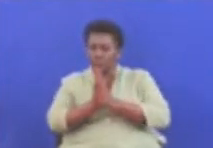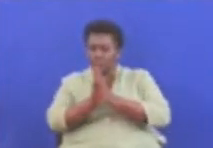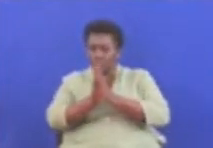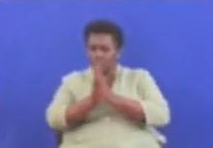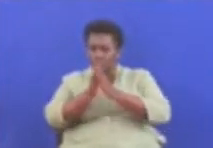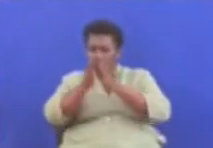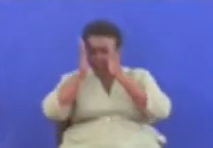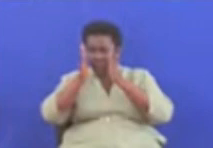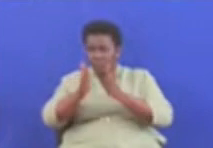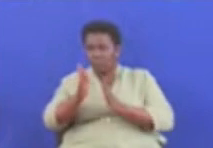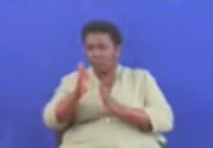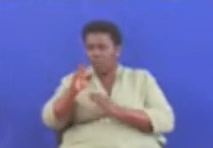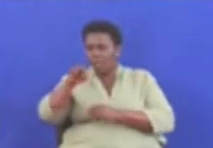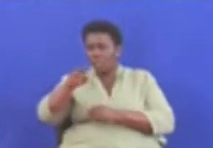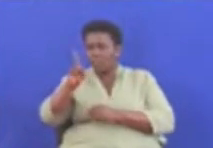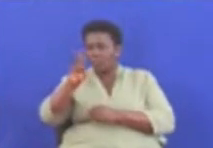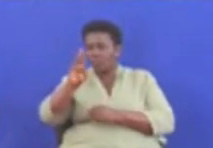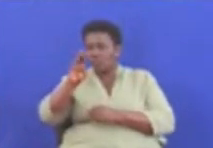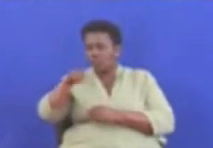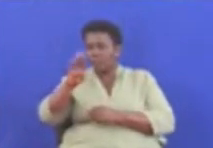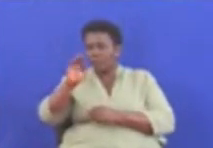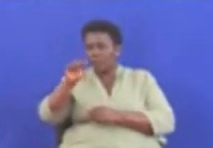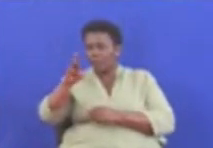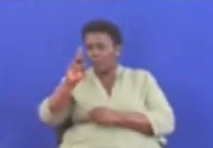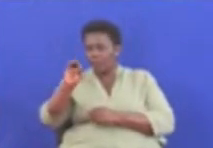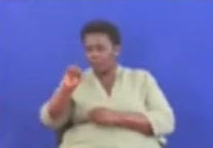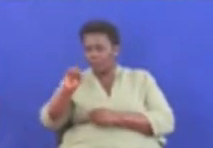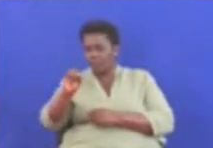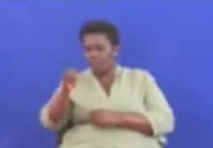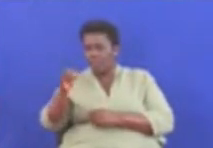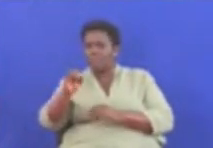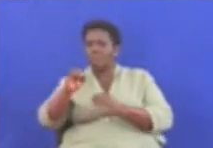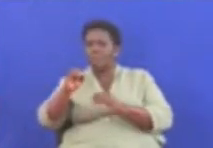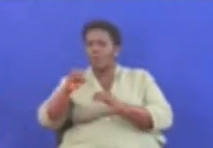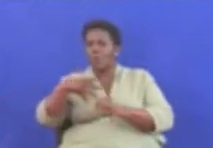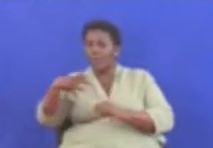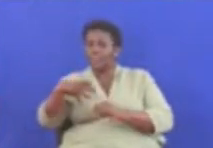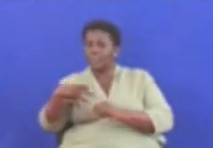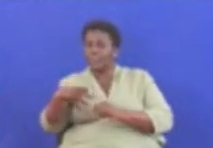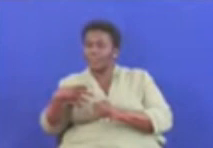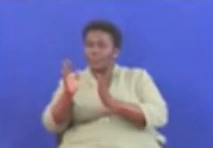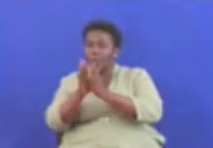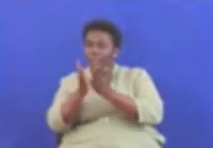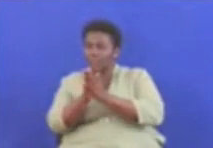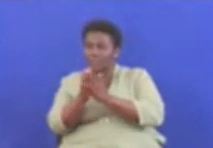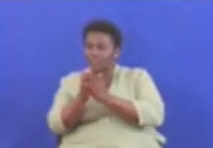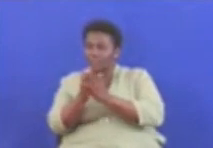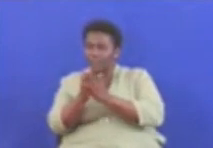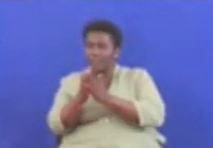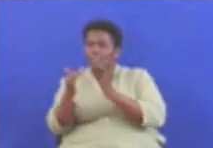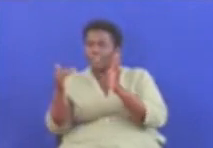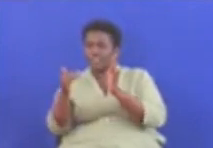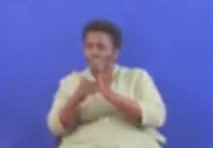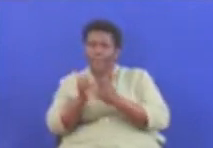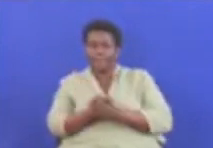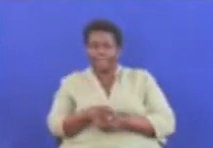Ndumbalo, mbunge, waziri wa katiba na sheria, Mheshimiwa Pauline Philip Gekulu, naibu waziri wizara ya katiba na